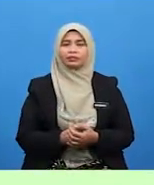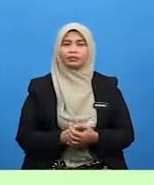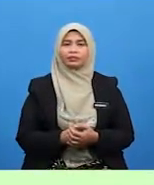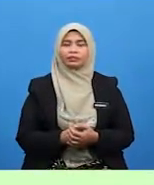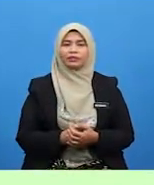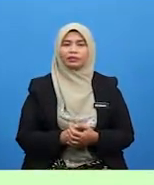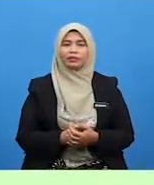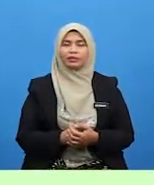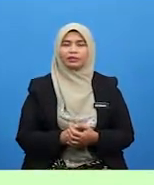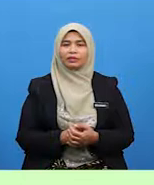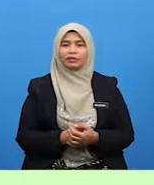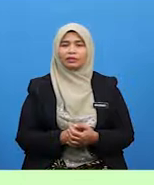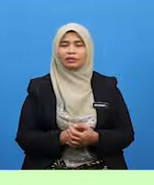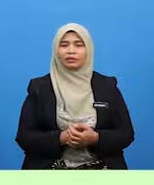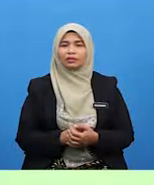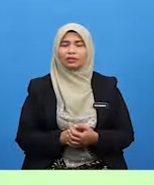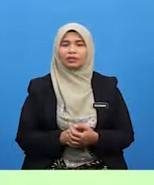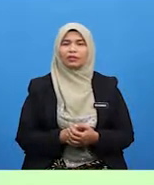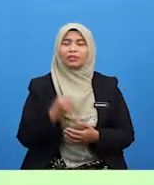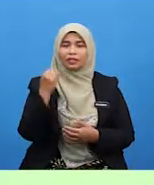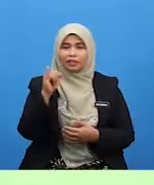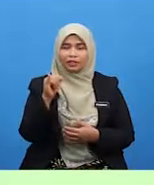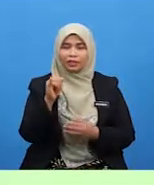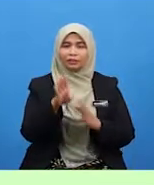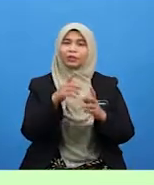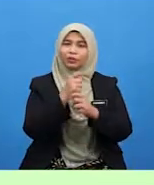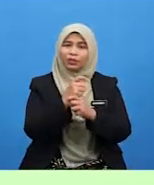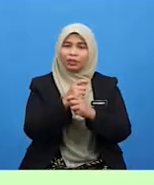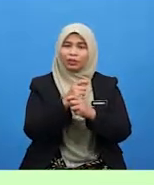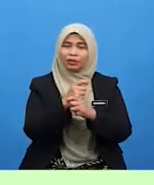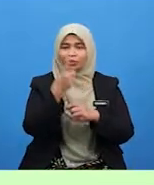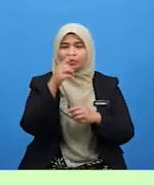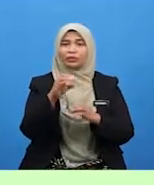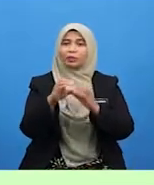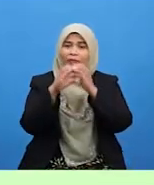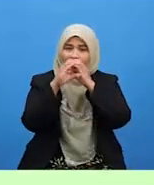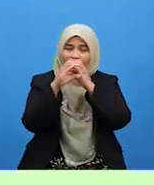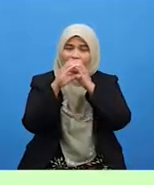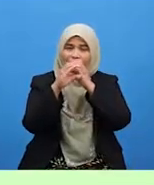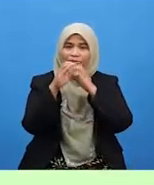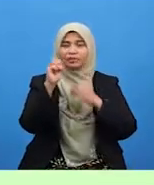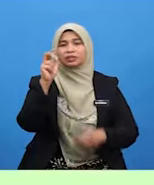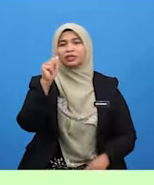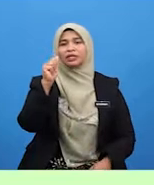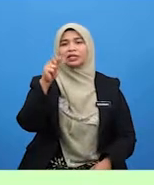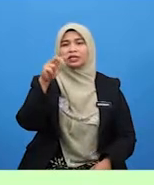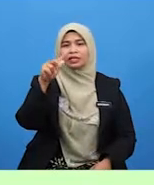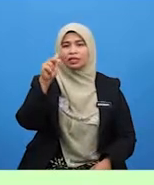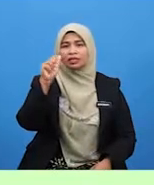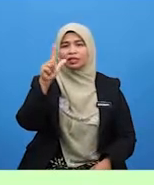disebut sebentar tadi, ia pula ditugaskan meniup sangkakala. Tahukah